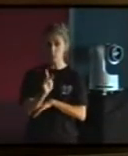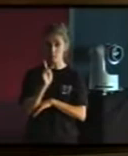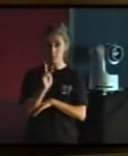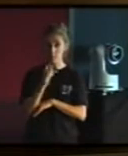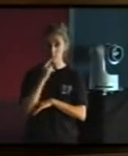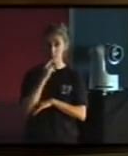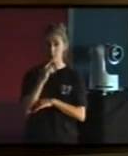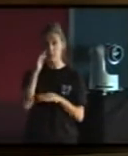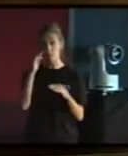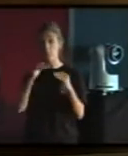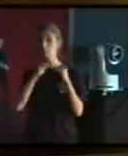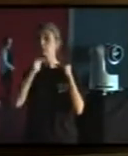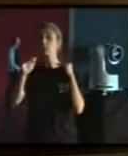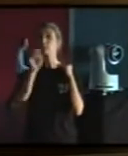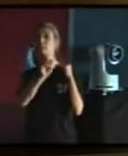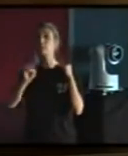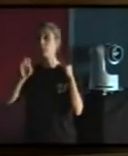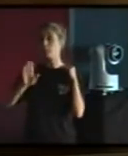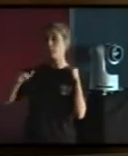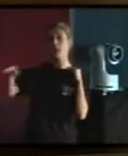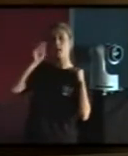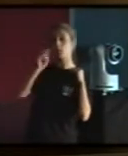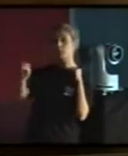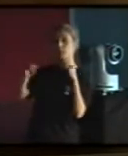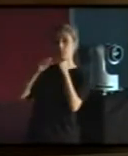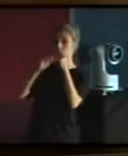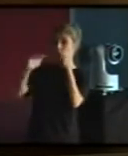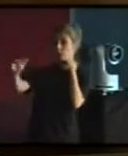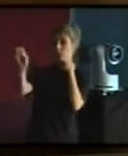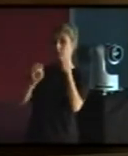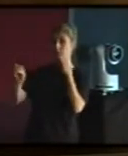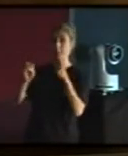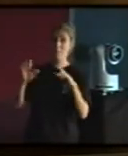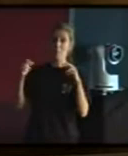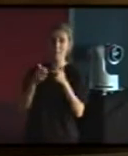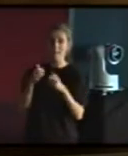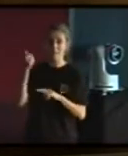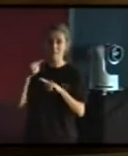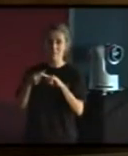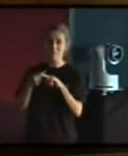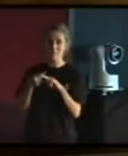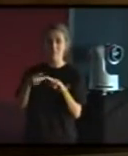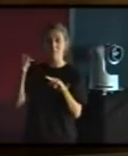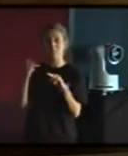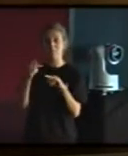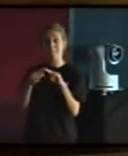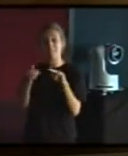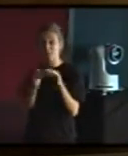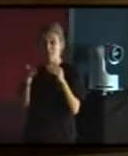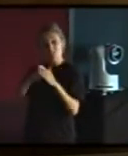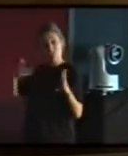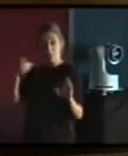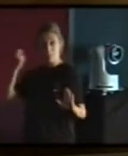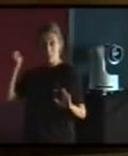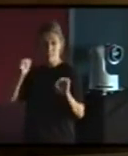l'horizon. Les terrains qui donnent sur la mer valent une fois et demie plus cher que les autres terrains. Pourquoi ? Parce qu'on est un pays qui